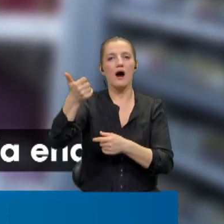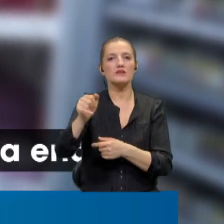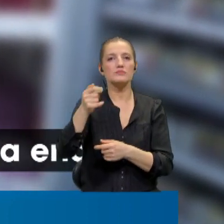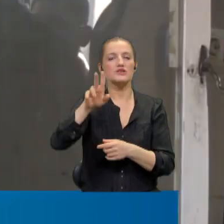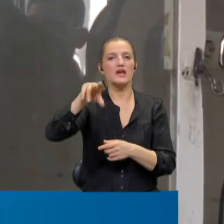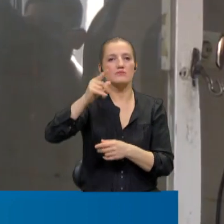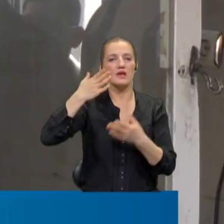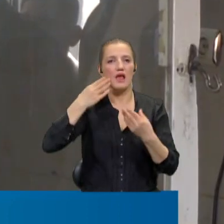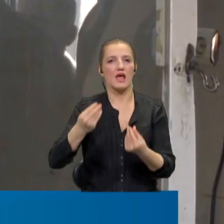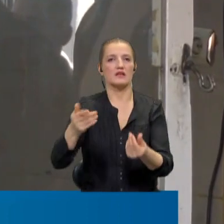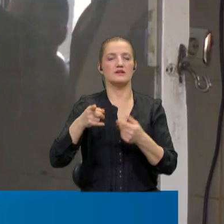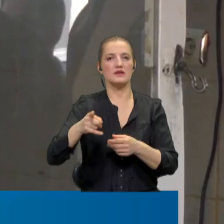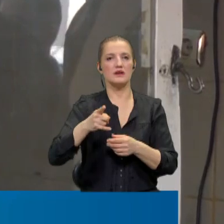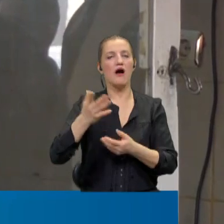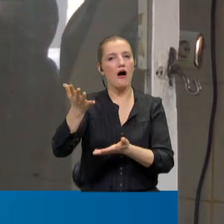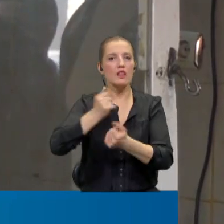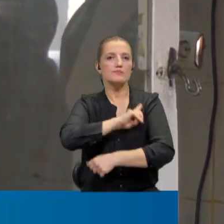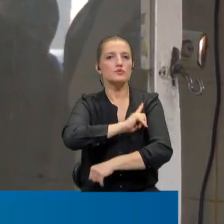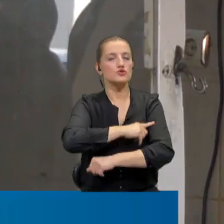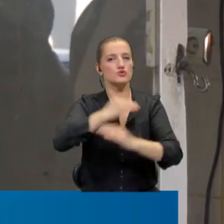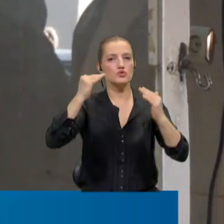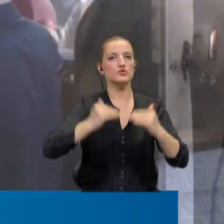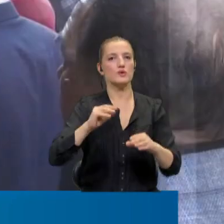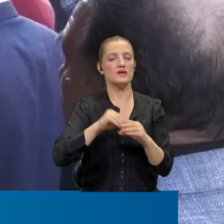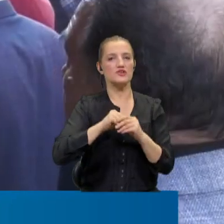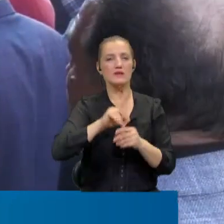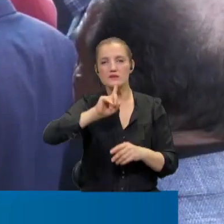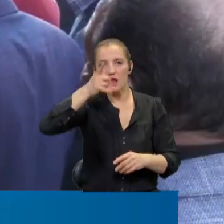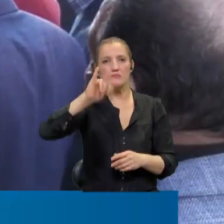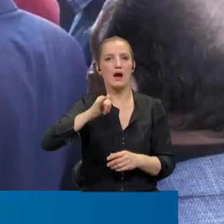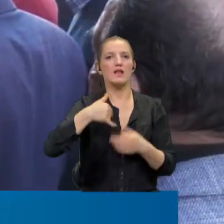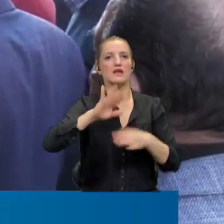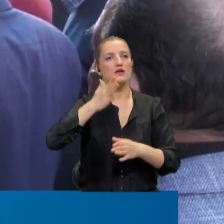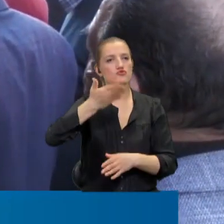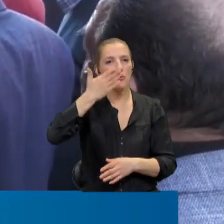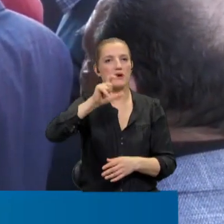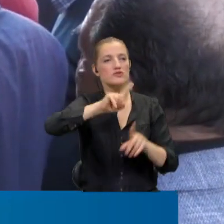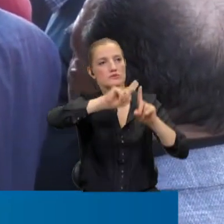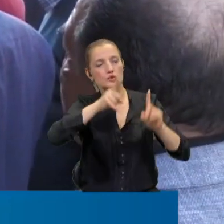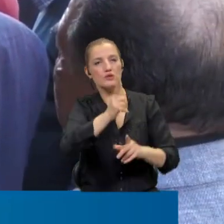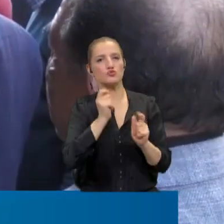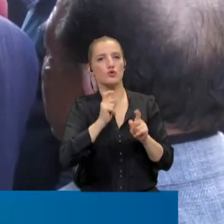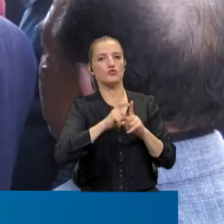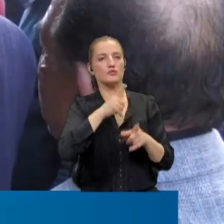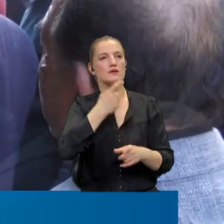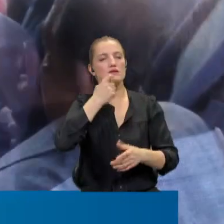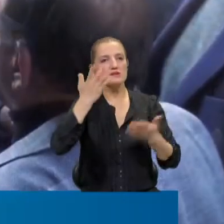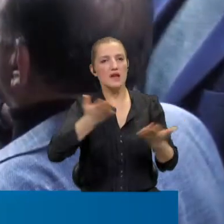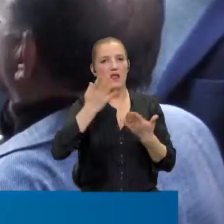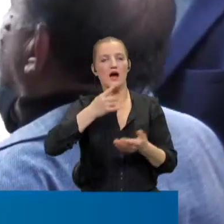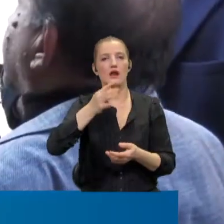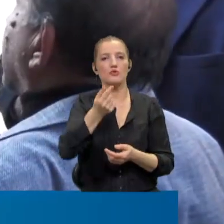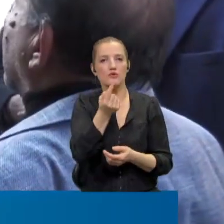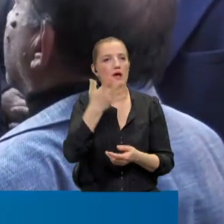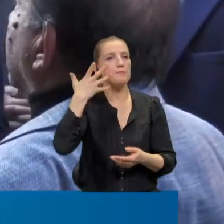Eridi tüketicinin Alım gücü düştü için sadece Bakkal değil çorbacıda zor durumda yıllardır seyyar kuru